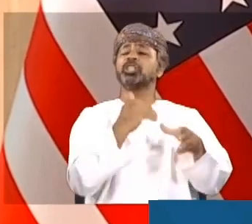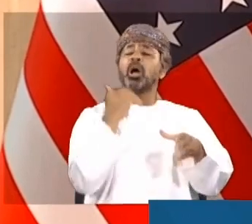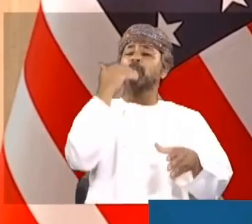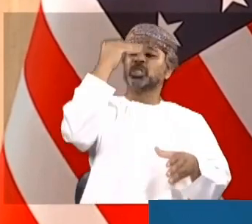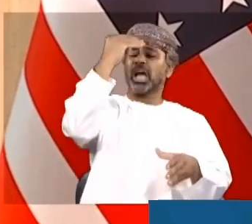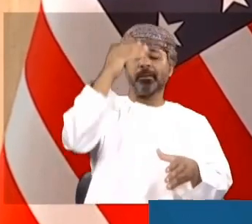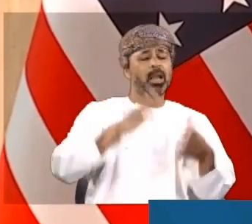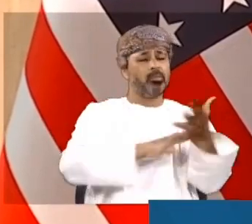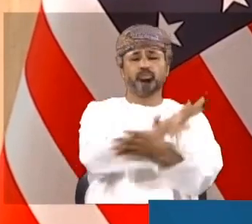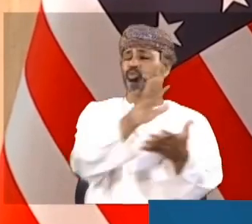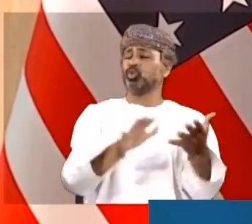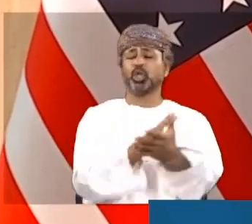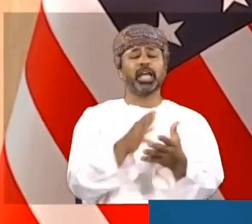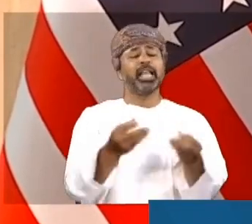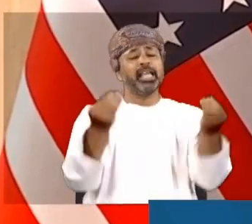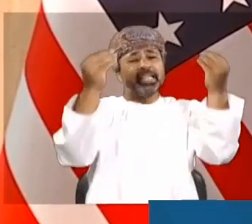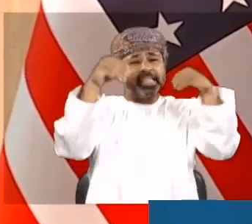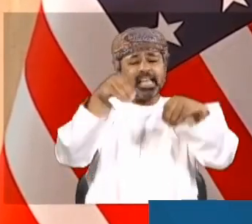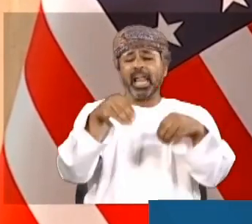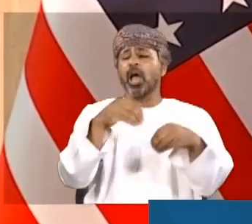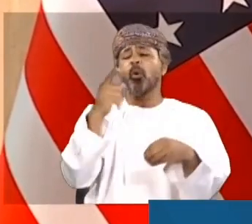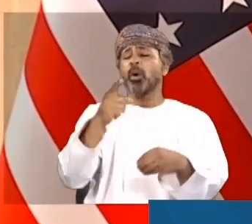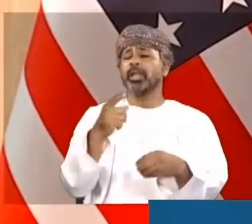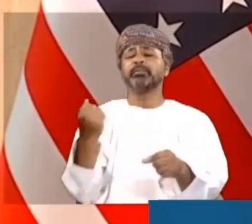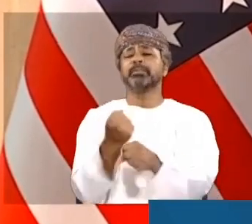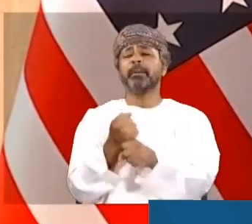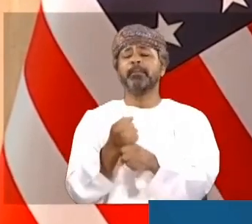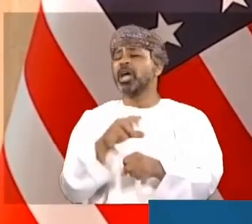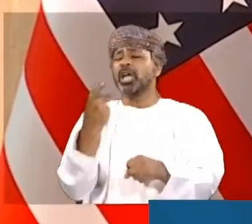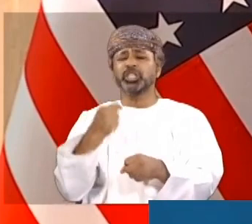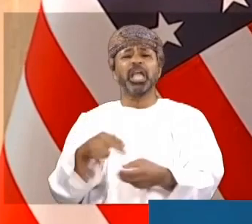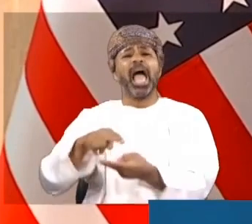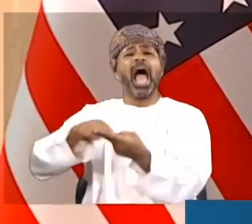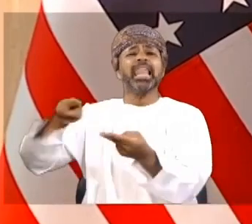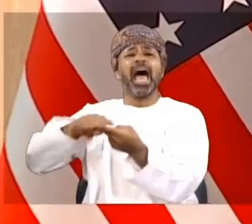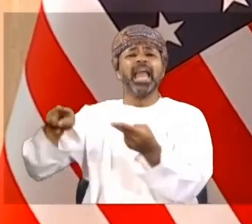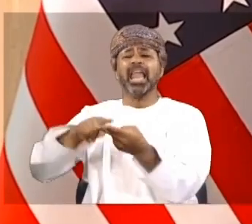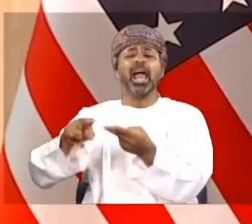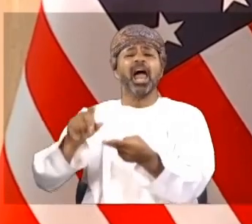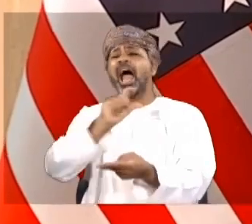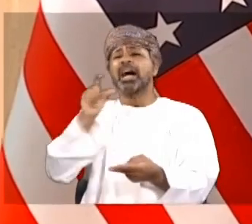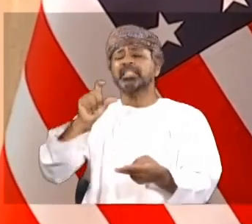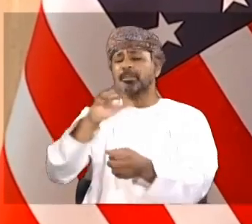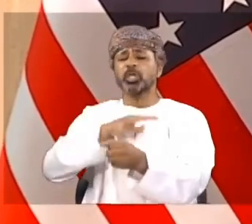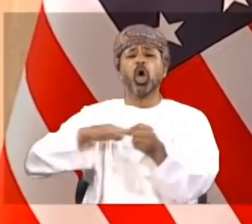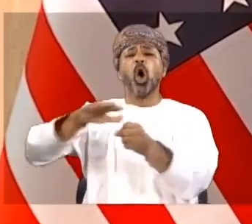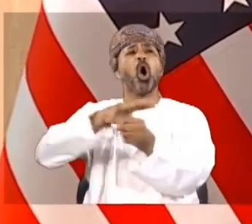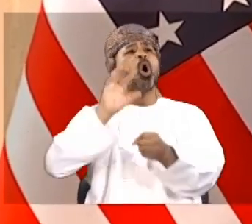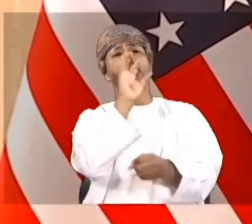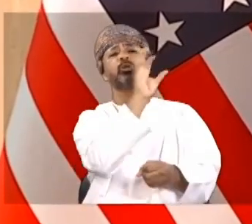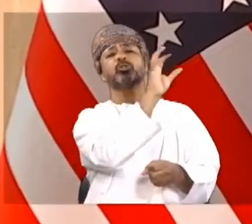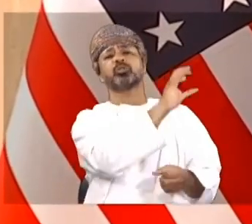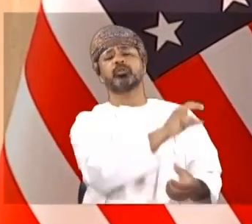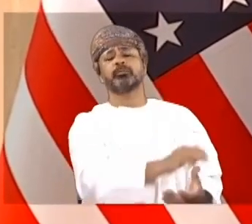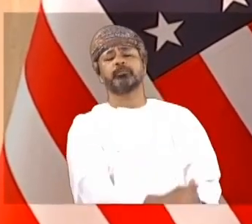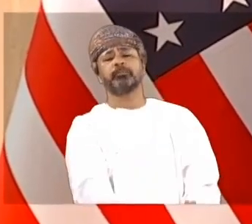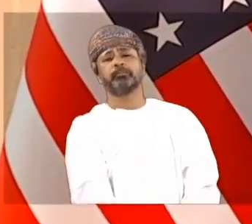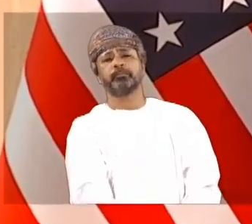له انعكاسات سلبية على الجهود الرامية إلى إيجاد حل للمسألة القبرصية.